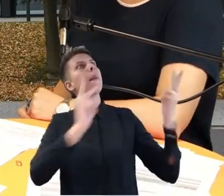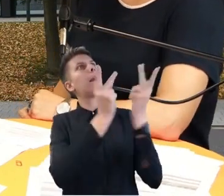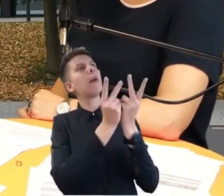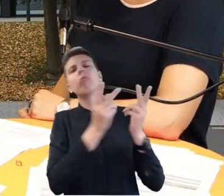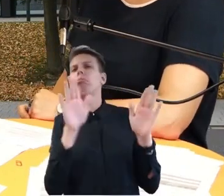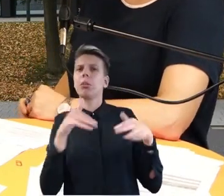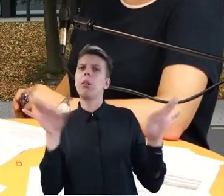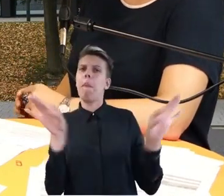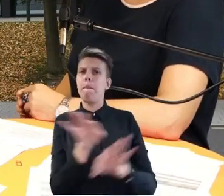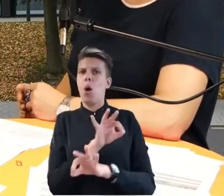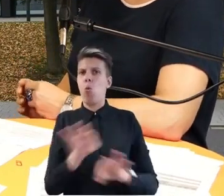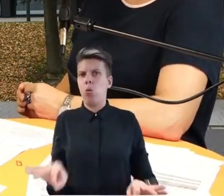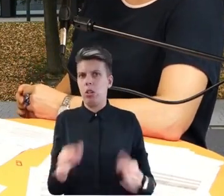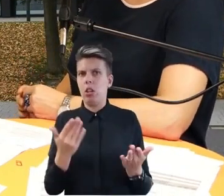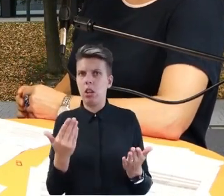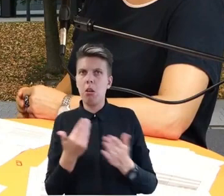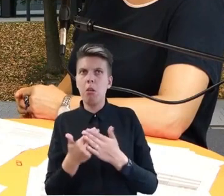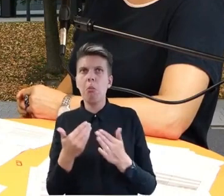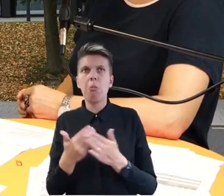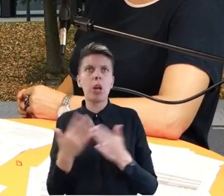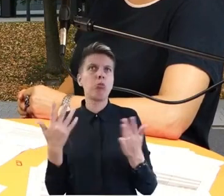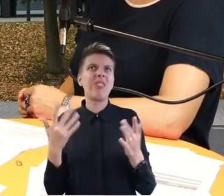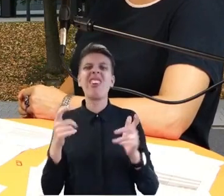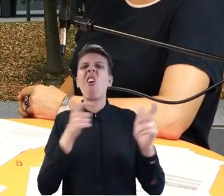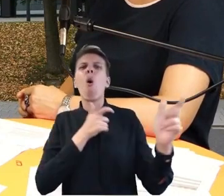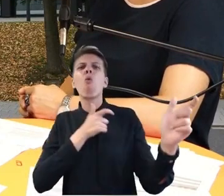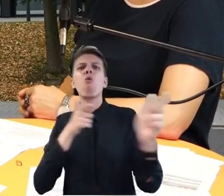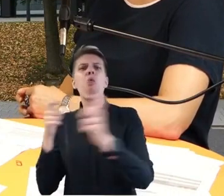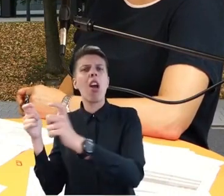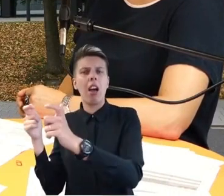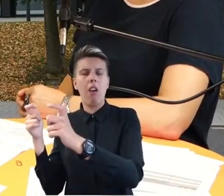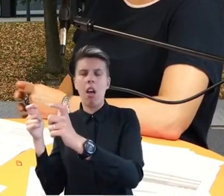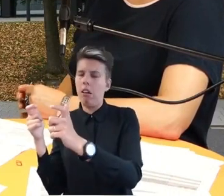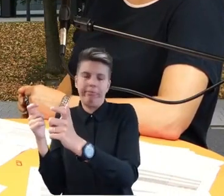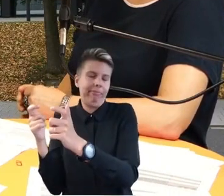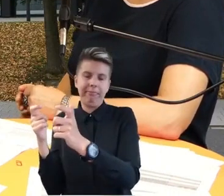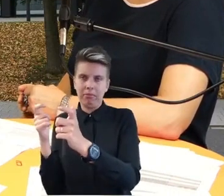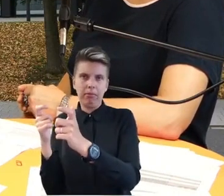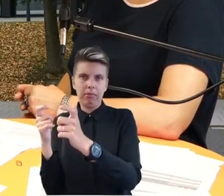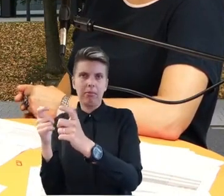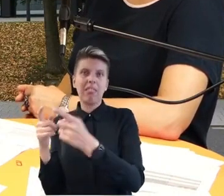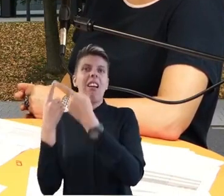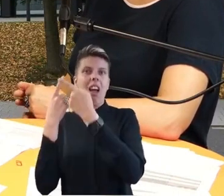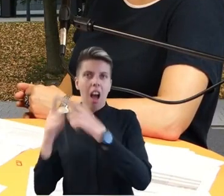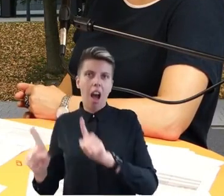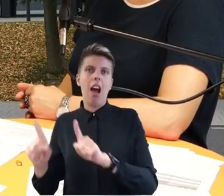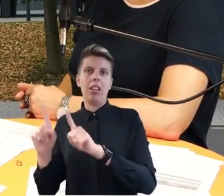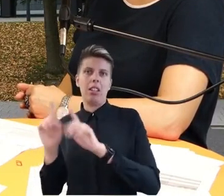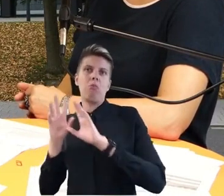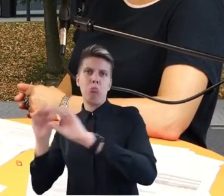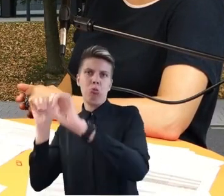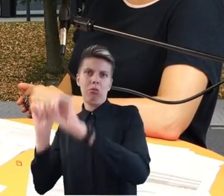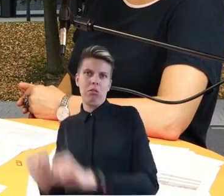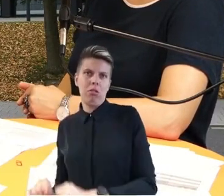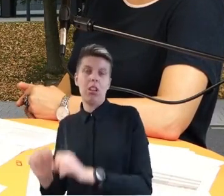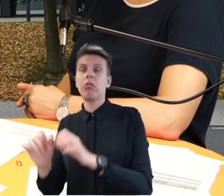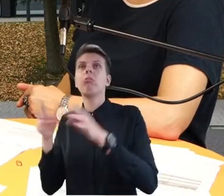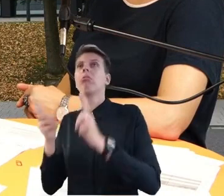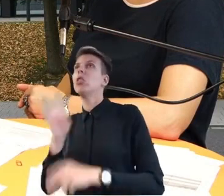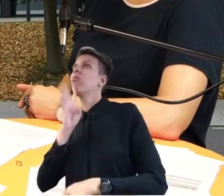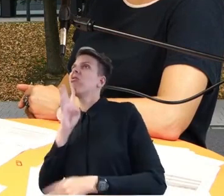eine lage visualisierung in einem feuerwehr starb geht da werden ganz andere elemente genutzt als in einem verwaltungsstab